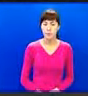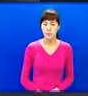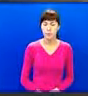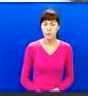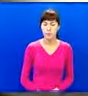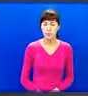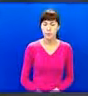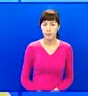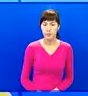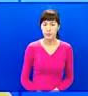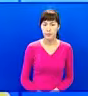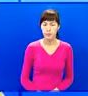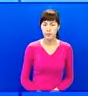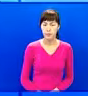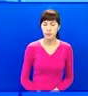оңтүстік ақпарат.